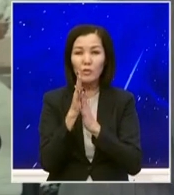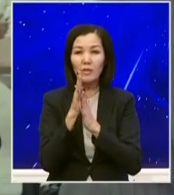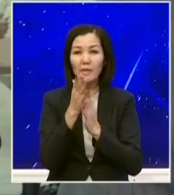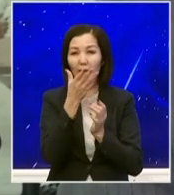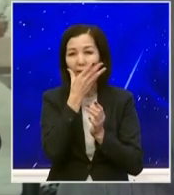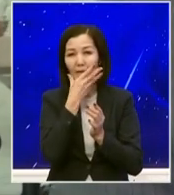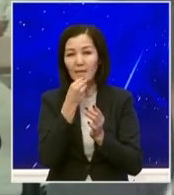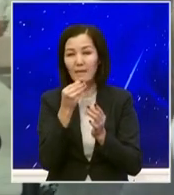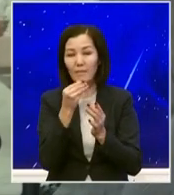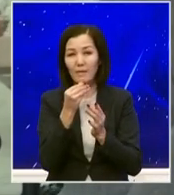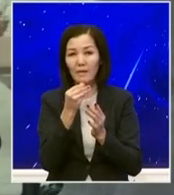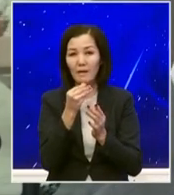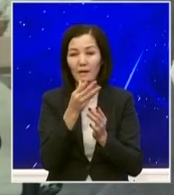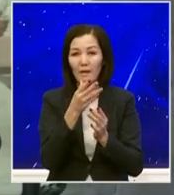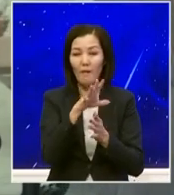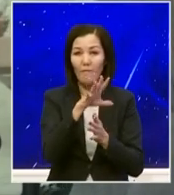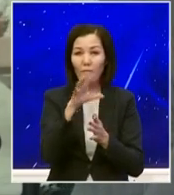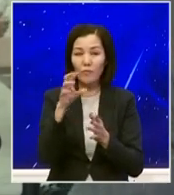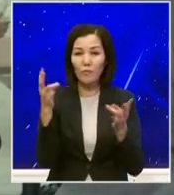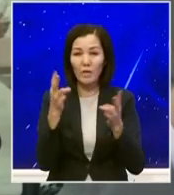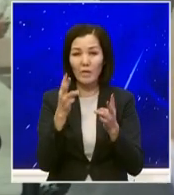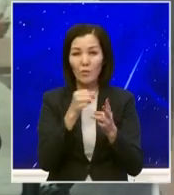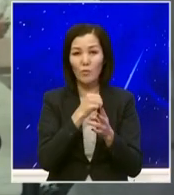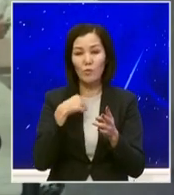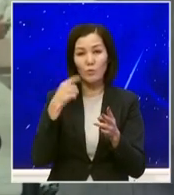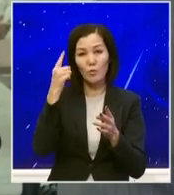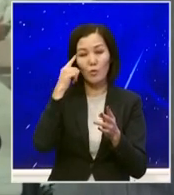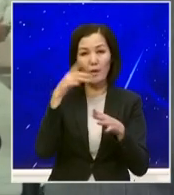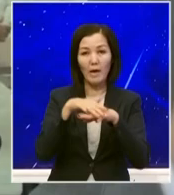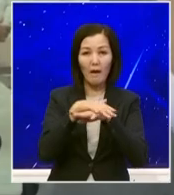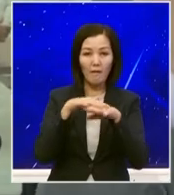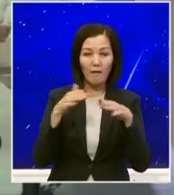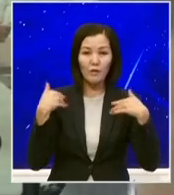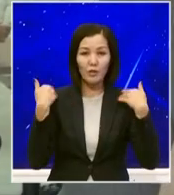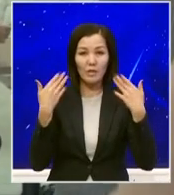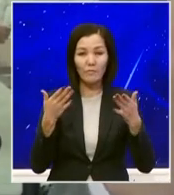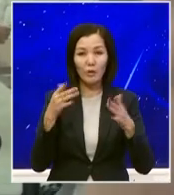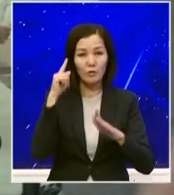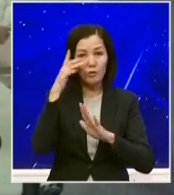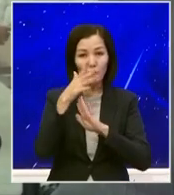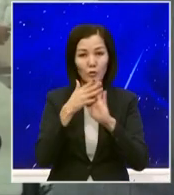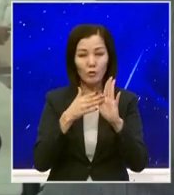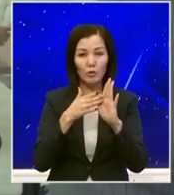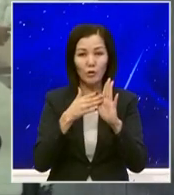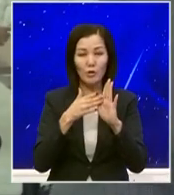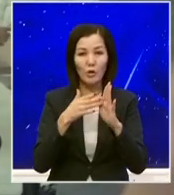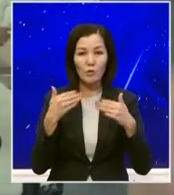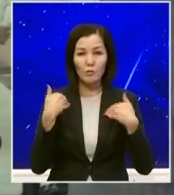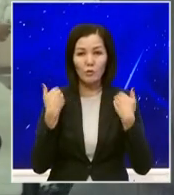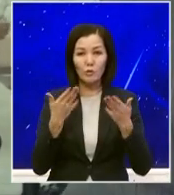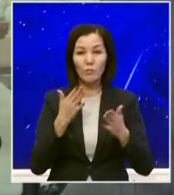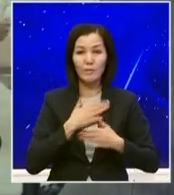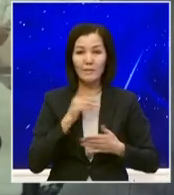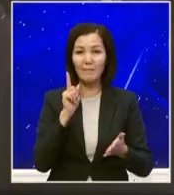үйлесімділікті пайдалана отырып, сенің көзқарасың арқылы халыққа жетімді және халыққа түсінікті етіп жеткізу біздің